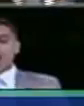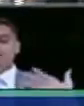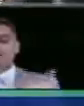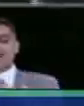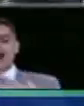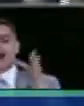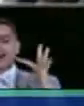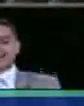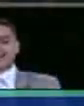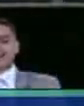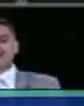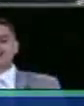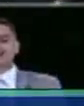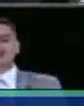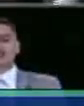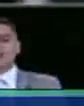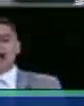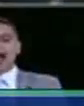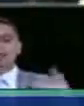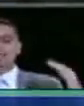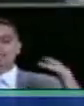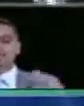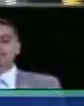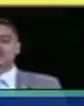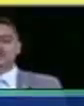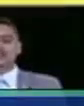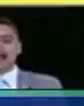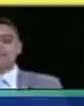العظيم، ومتشرف بيكم جدا والله،